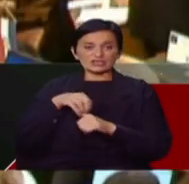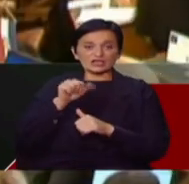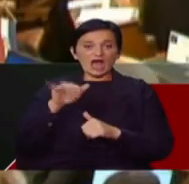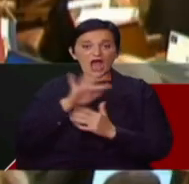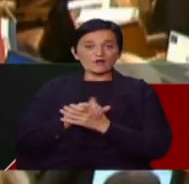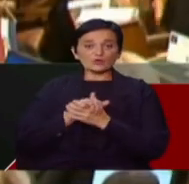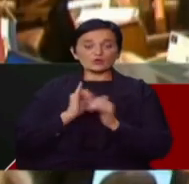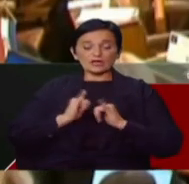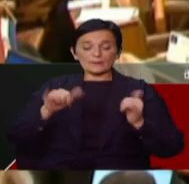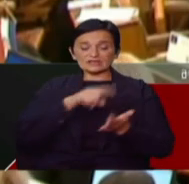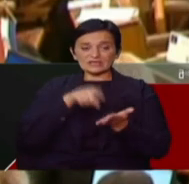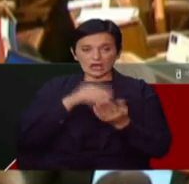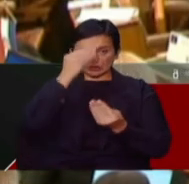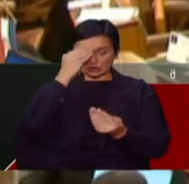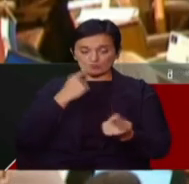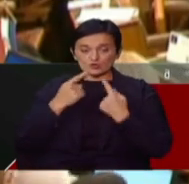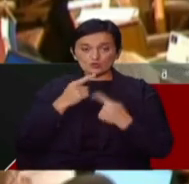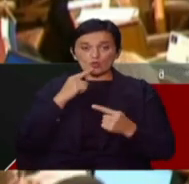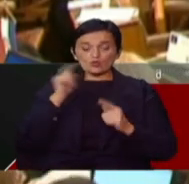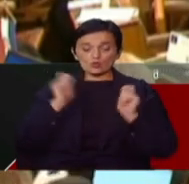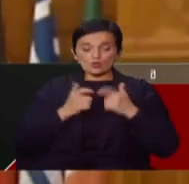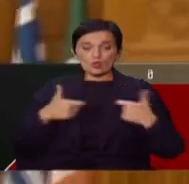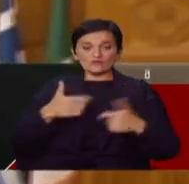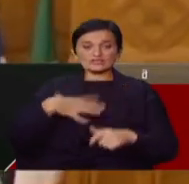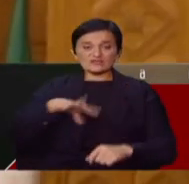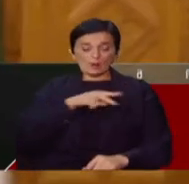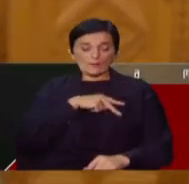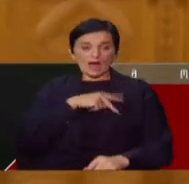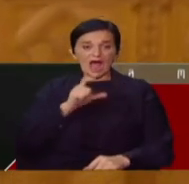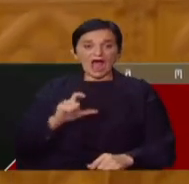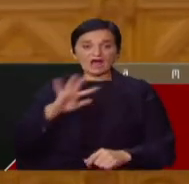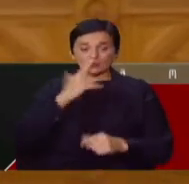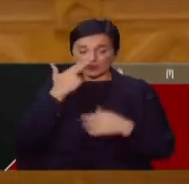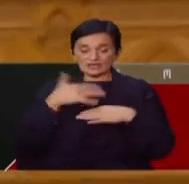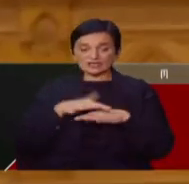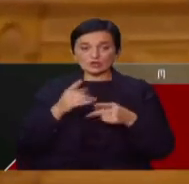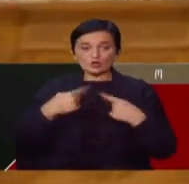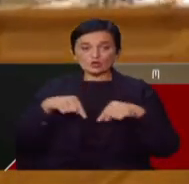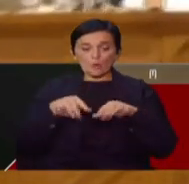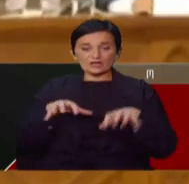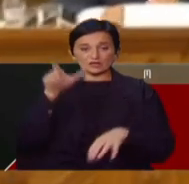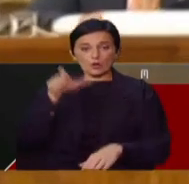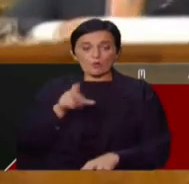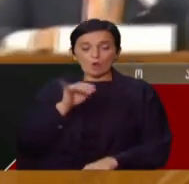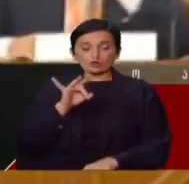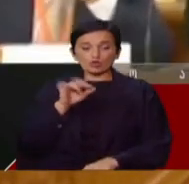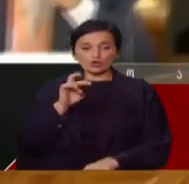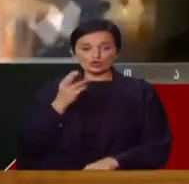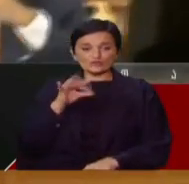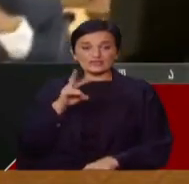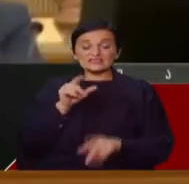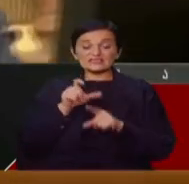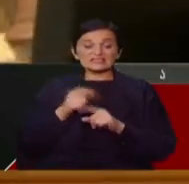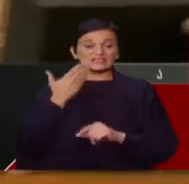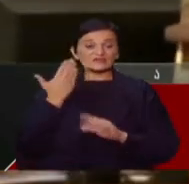ევროკავშირის გაფართოების საკითხებზე მსჯელობენ. კონფერენციაზე იმყოფება საქართველოს პარლამენტის ევროპასთან ინტეგრაციის კომიტეტის თავმჯდომარე მაკა ბოჭორიშვილი, რომელმაც